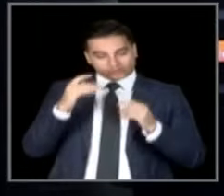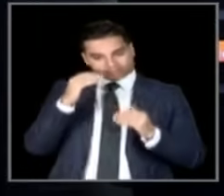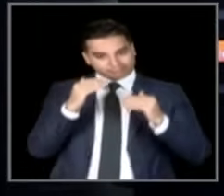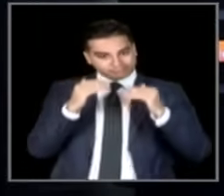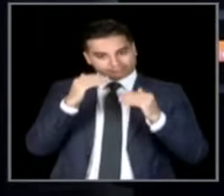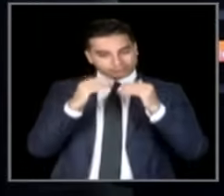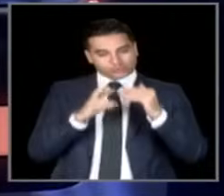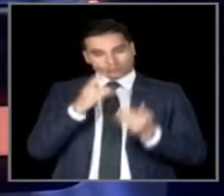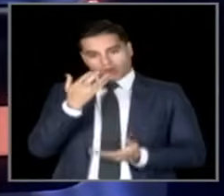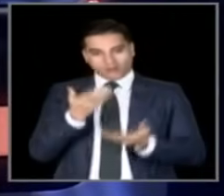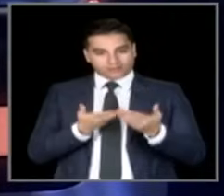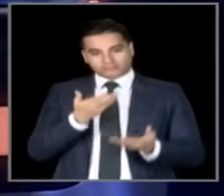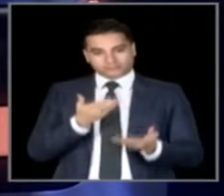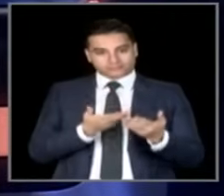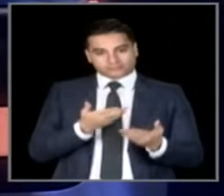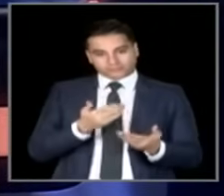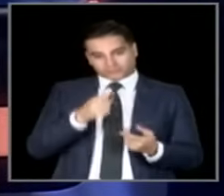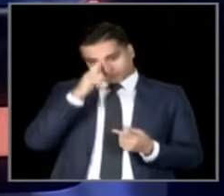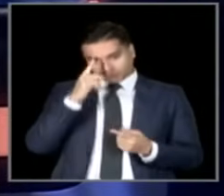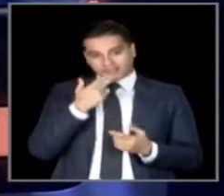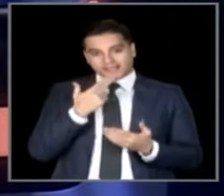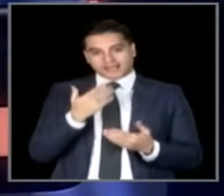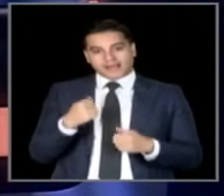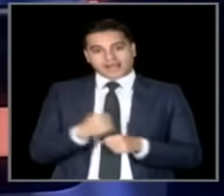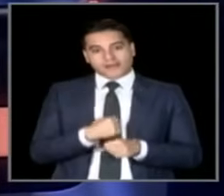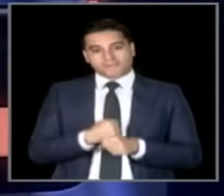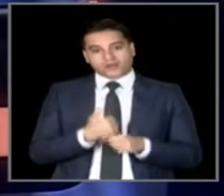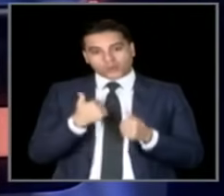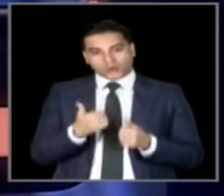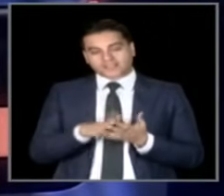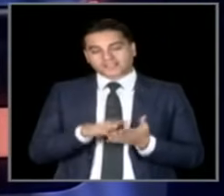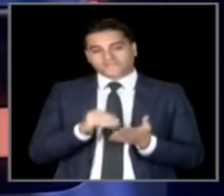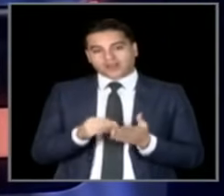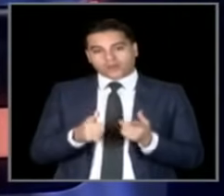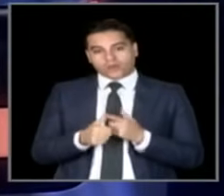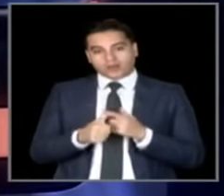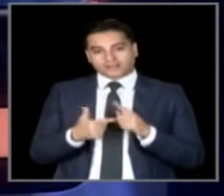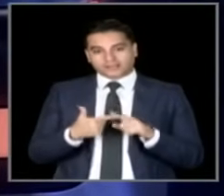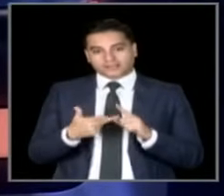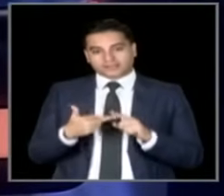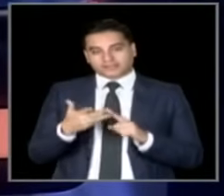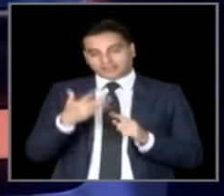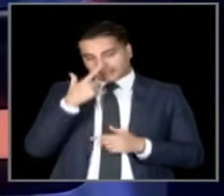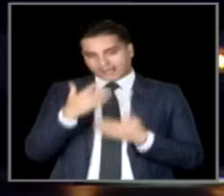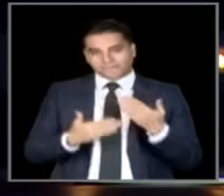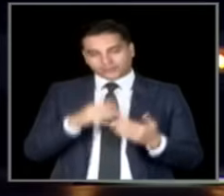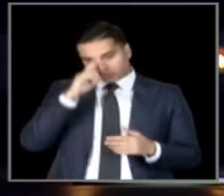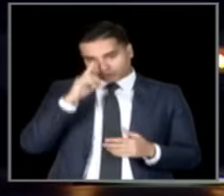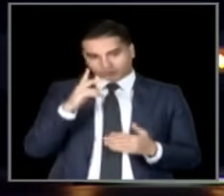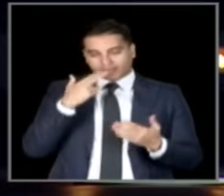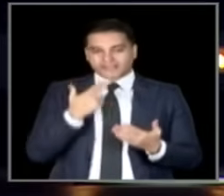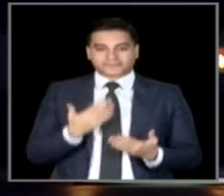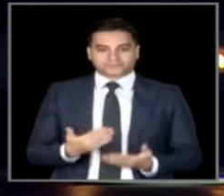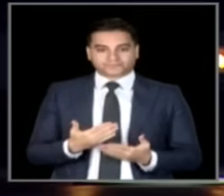يعني، سؤال هنا وسؤال هناك، فيعني عملنا اداء كويس في الفقره الاولى الحمد لله، اتمنى ان احنا نكمل على نفس النمط يعني. انا